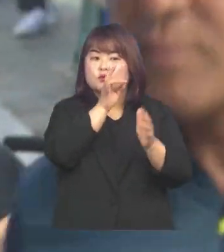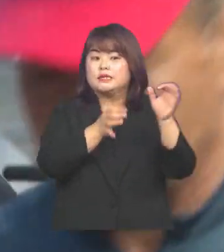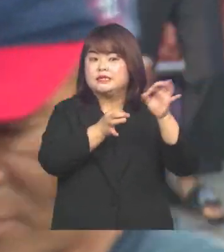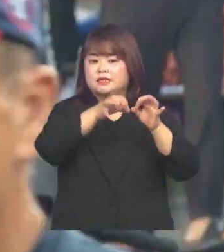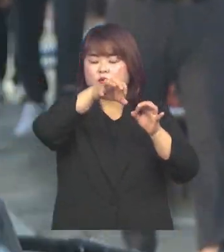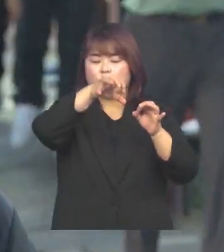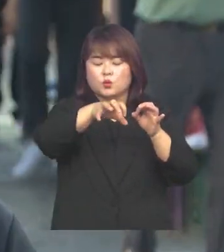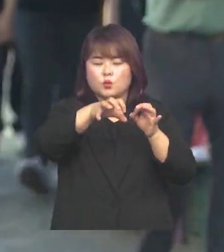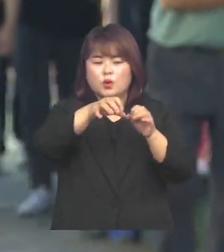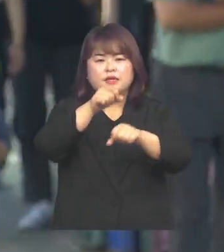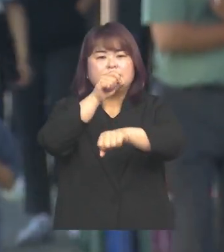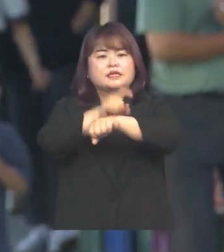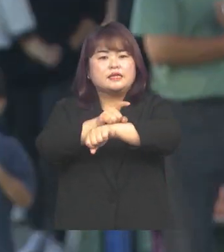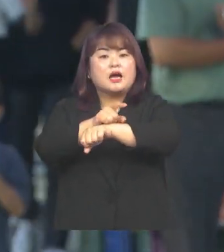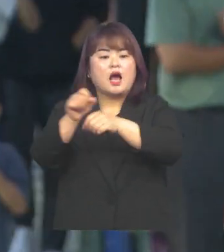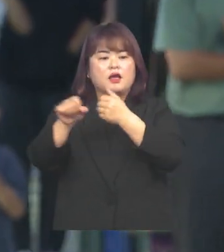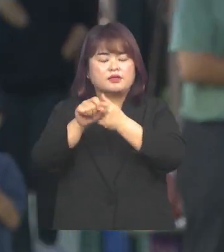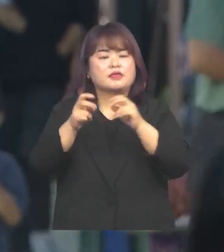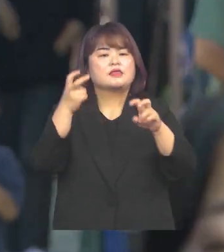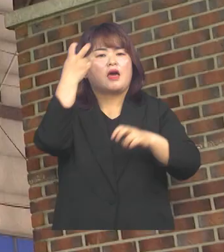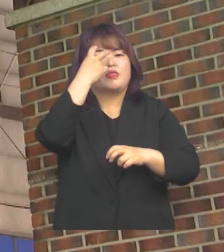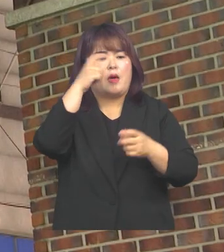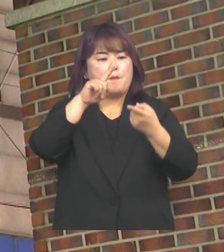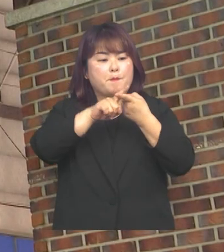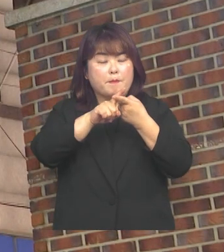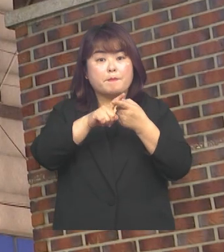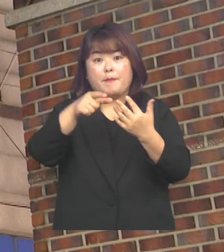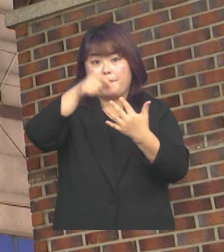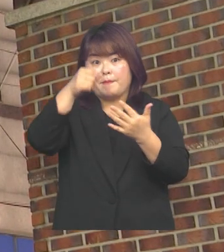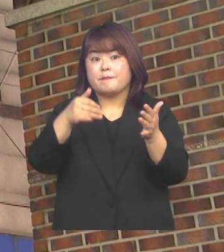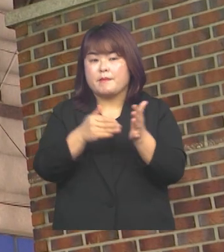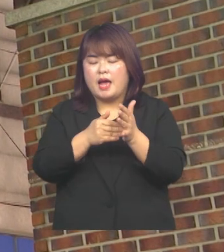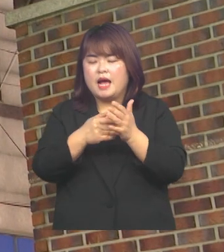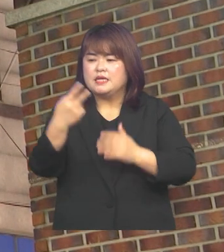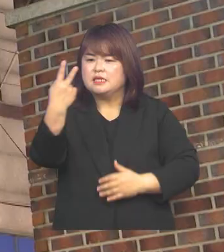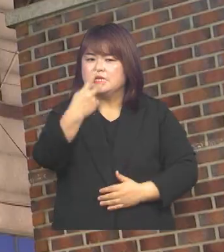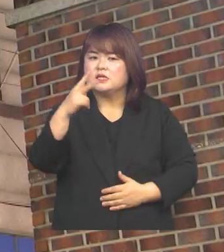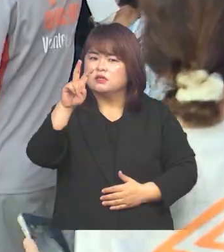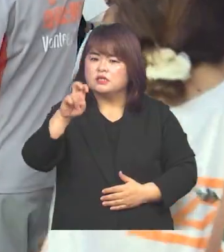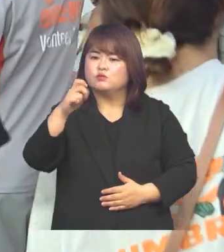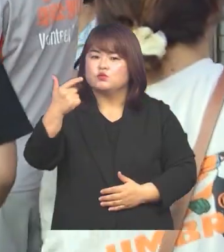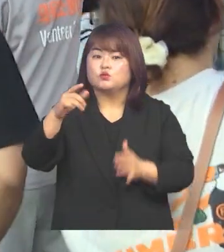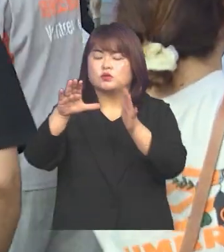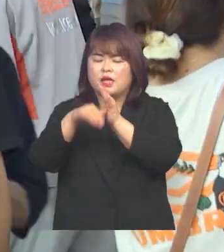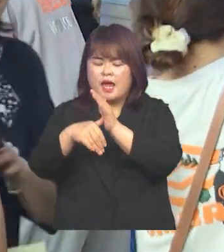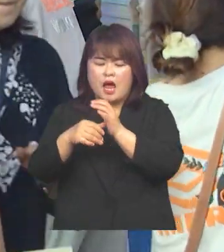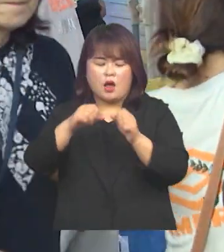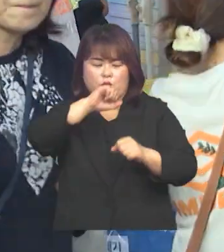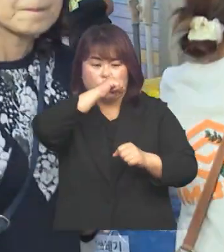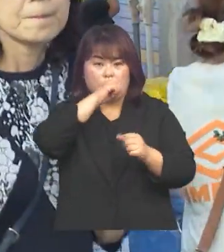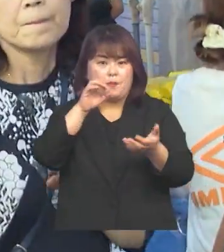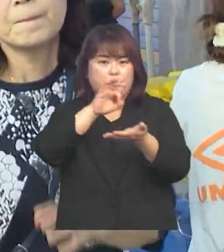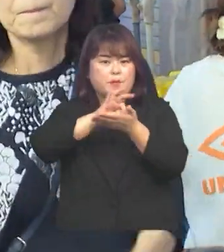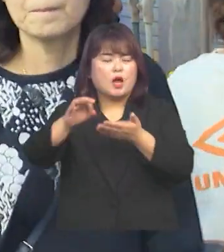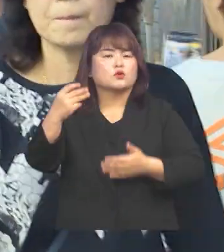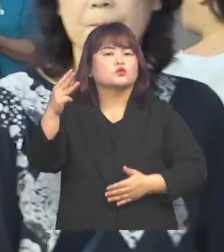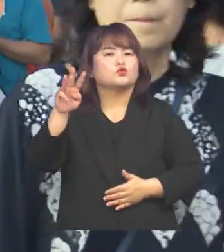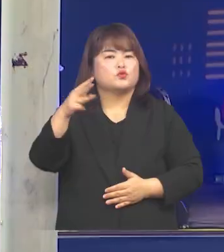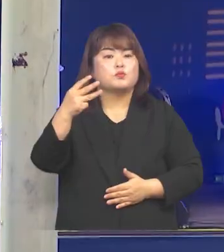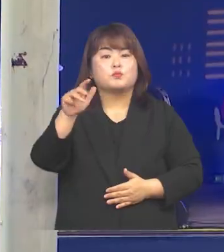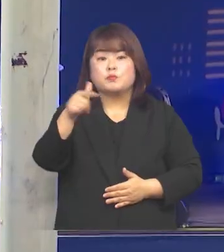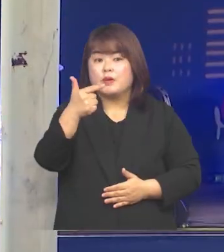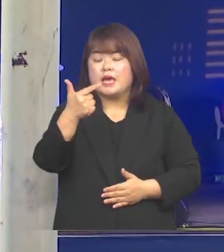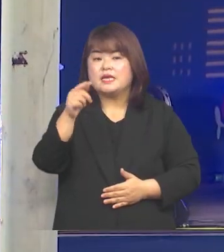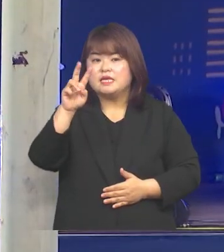일대는 지역특화 스마트 도시 재생사업 공모 대상지로 선정되어 2026년까지 총 사업비 652억 5천만 원을